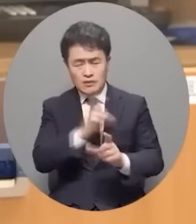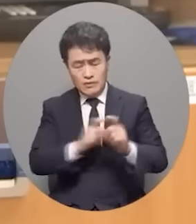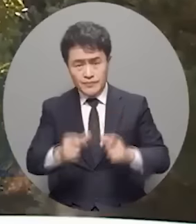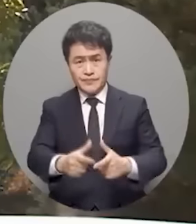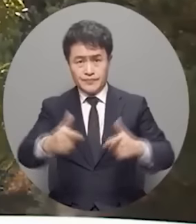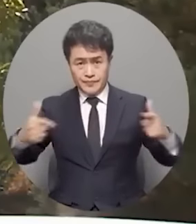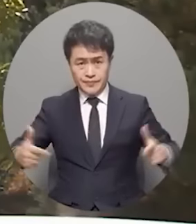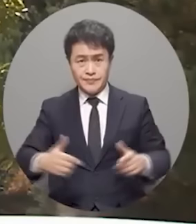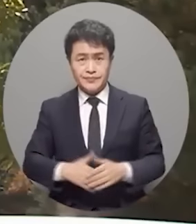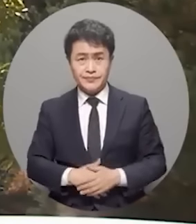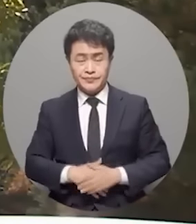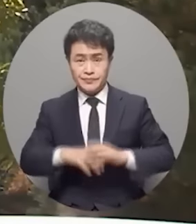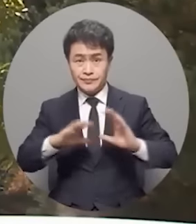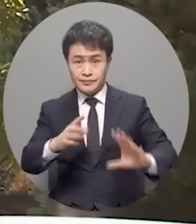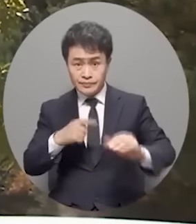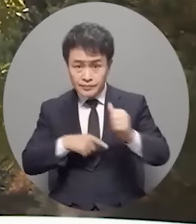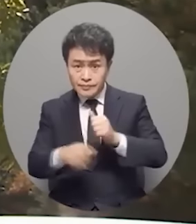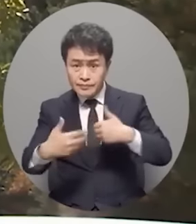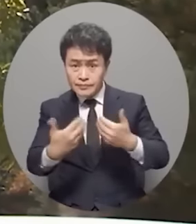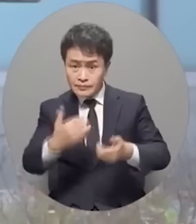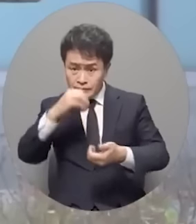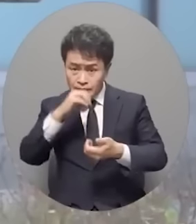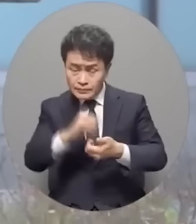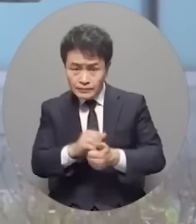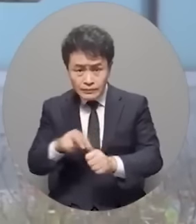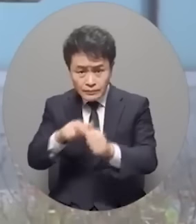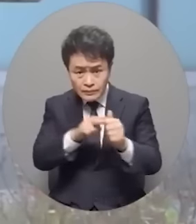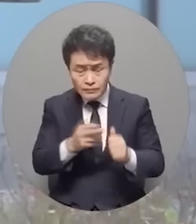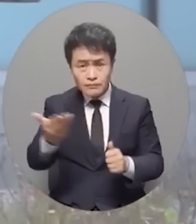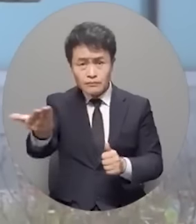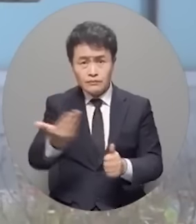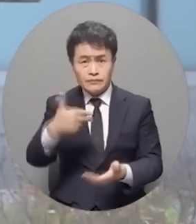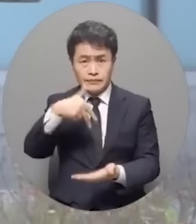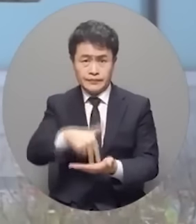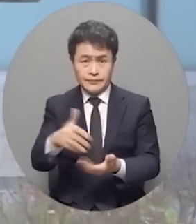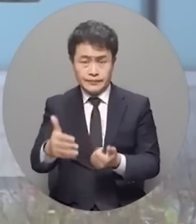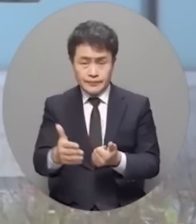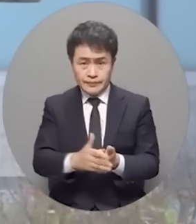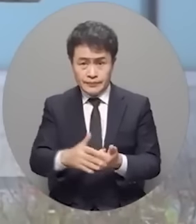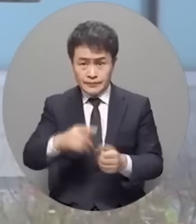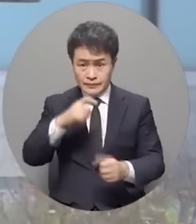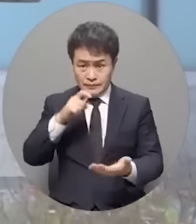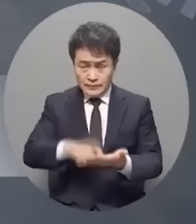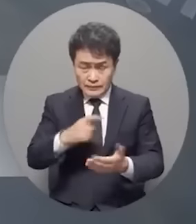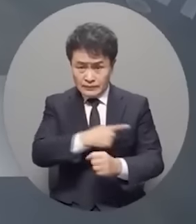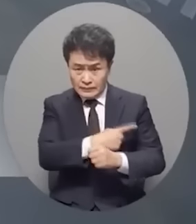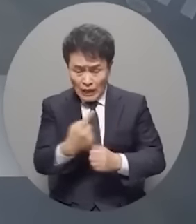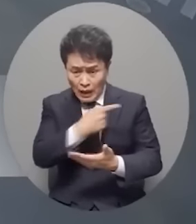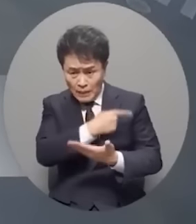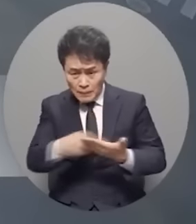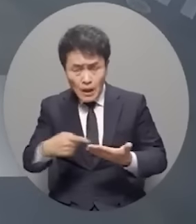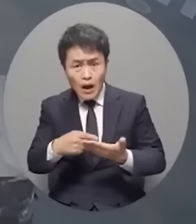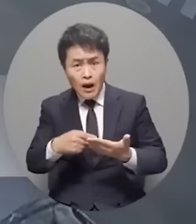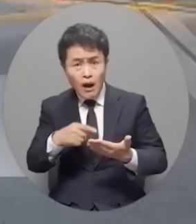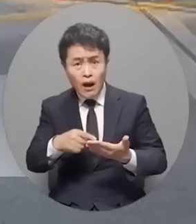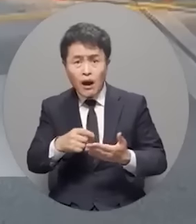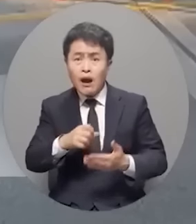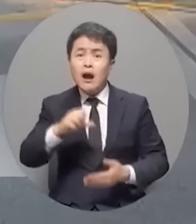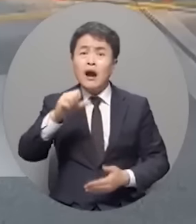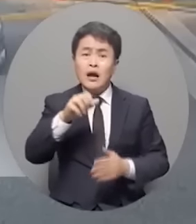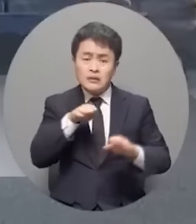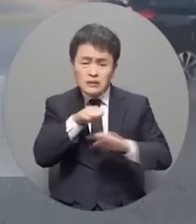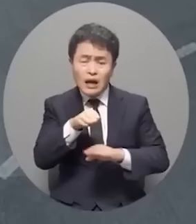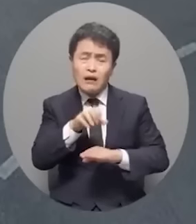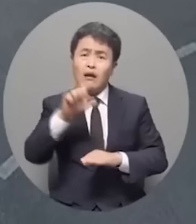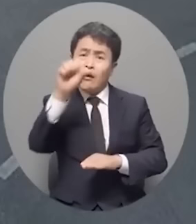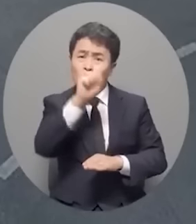있거든요. 국과수마저도 제한된 데이터를 받고 있는 현실에서 급발진 의심사고 피해자들이 차량 소프트웨어 결함을 입증하는